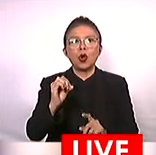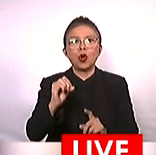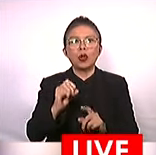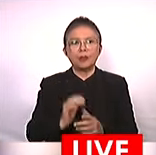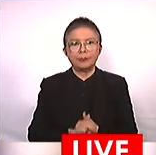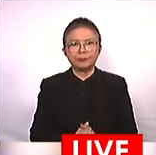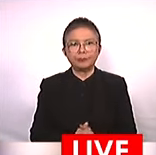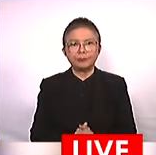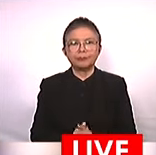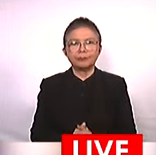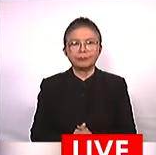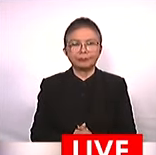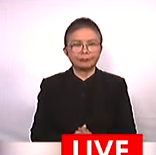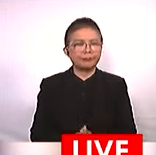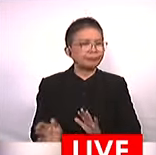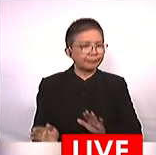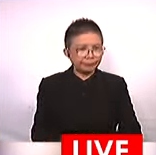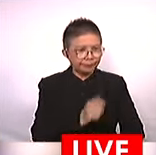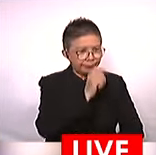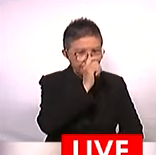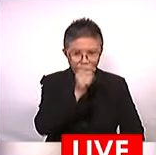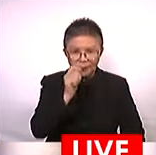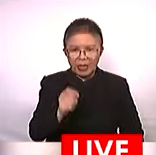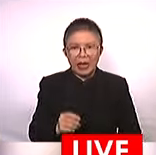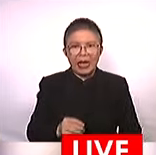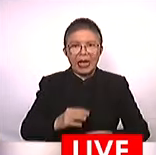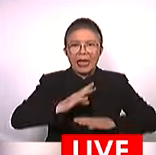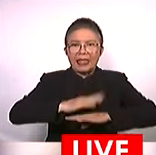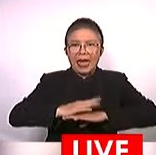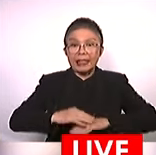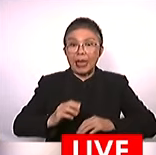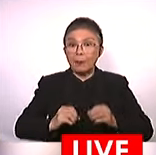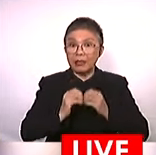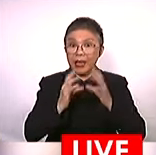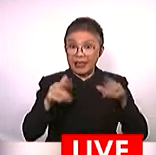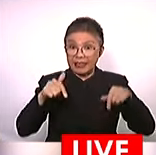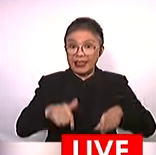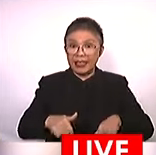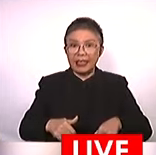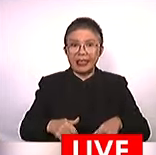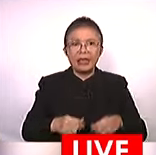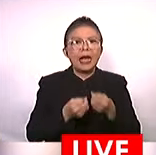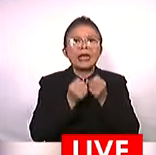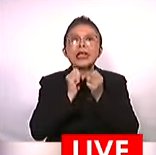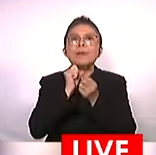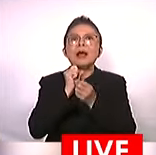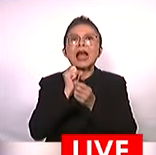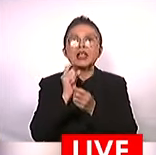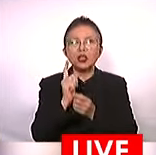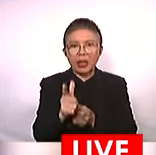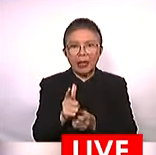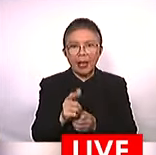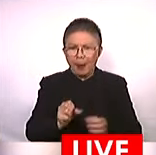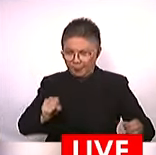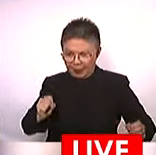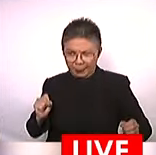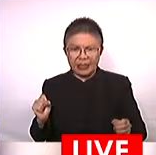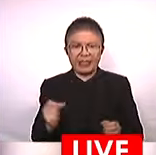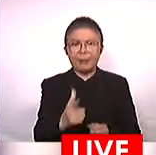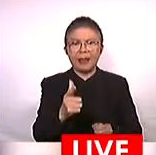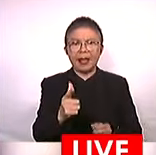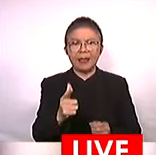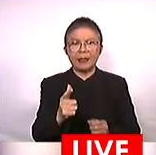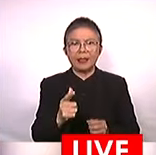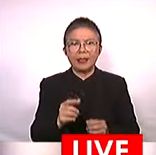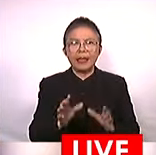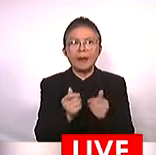kripto Bapak dan Ibu yang saya hormati narasi besarnya di sini adalah keberlanjutan percepatan